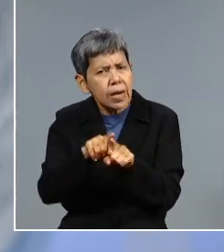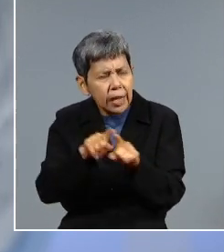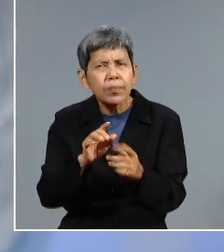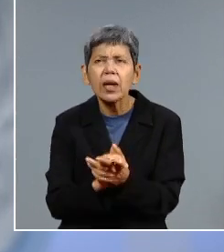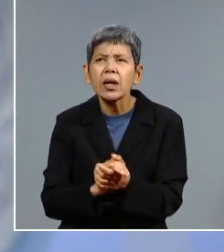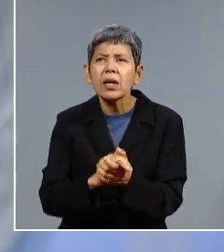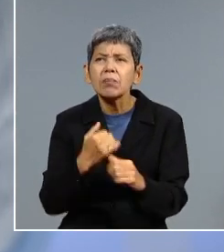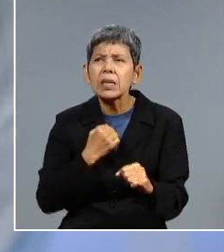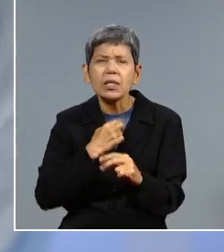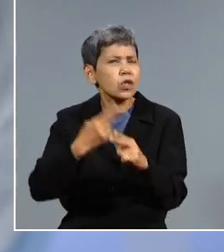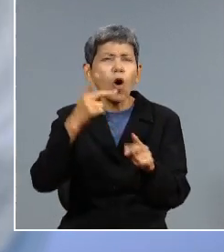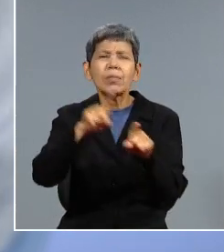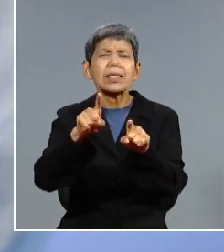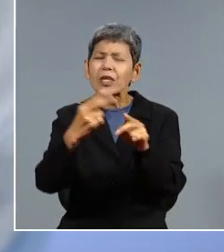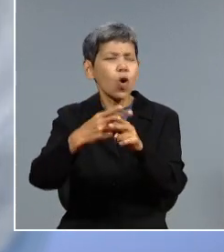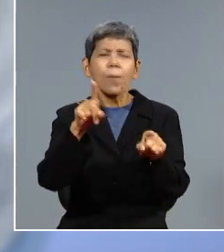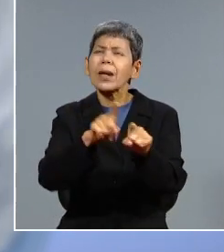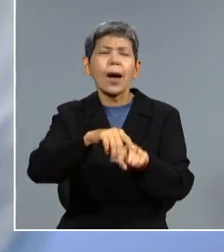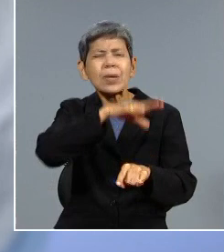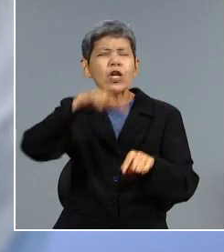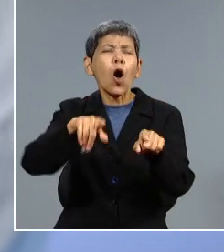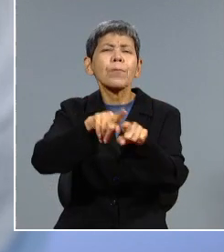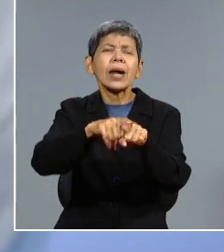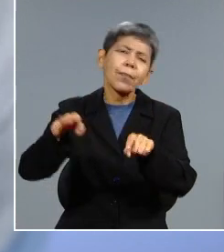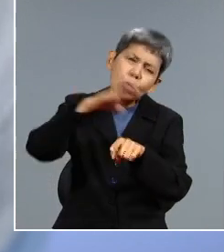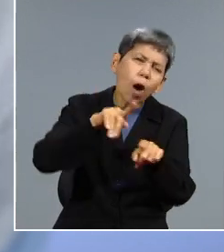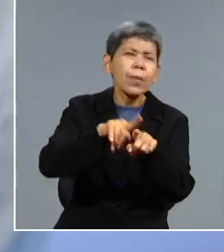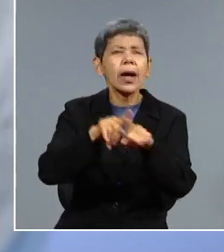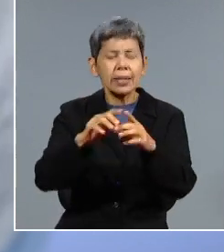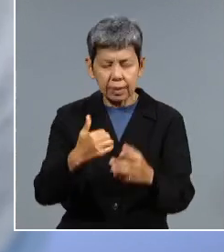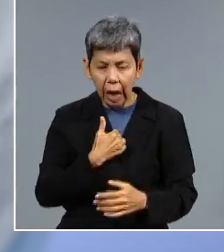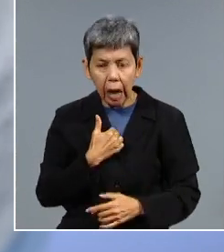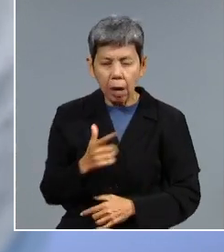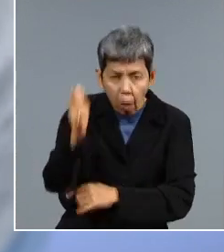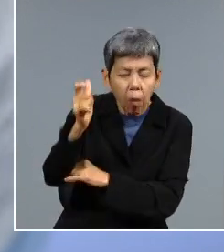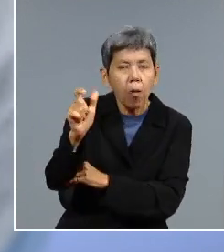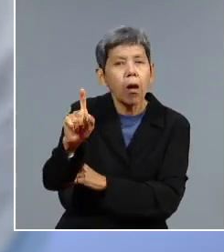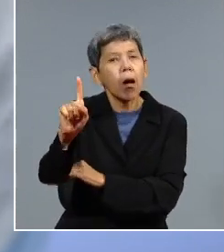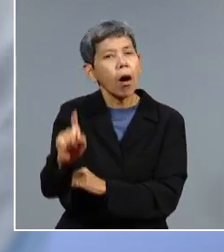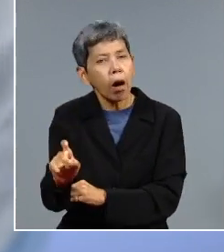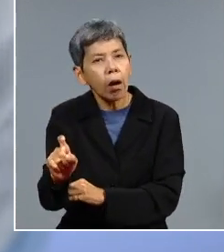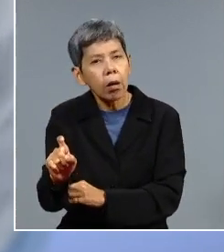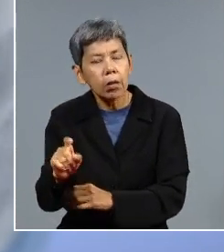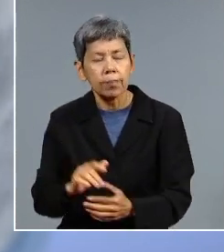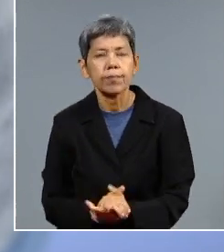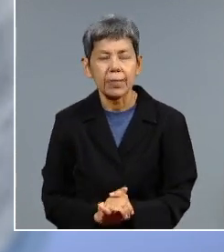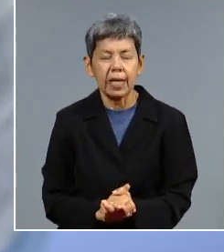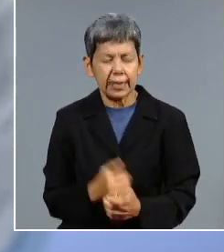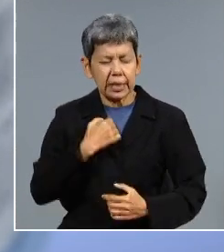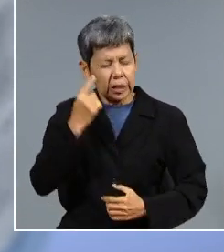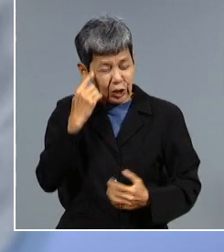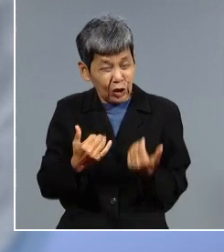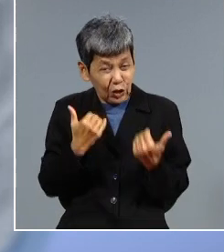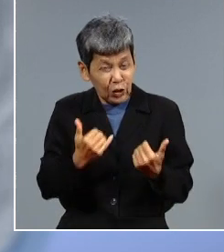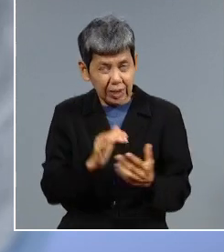ไม่น่าจะมีปัญหาอะไรกันปรากฎว่าไปว่ามาถูกลอบยิงเสียชีวิตก็เพราะฉะนั้นตอนนี้